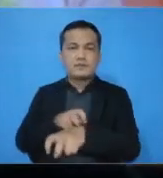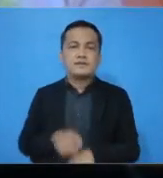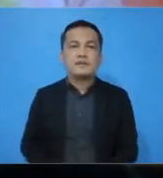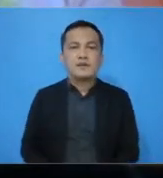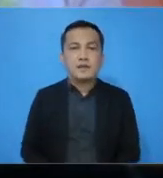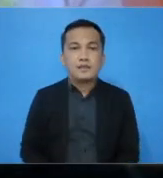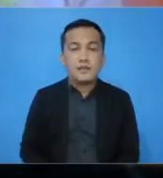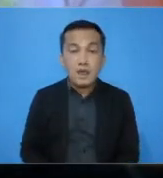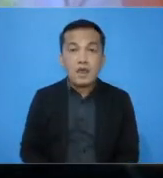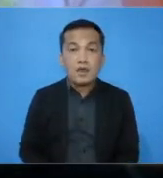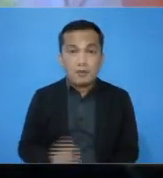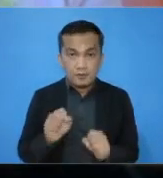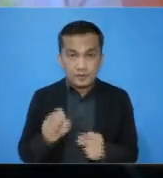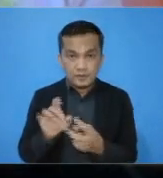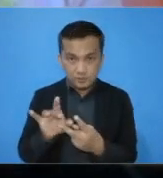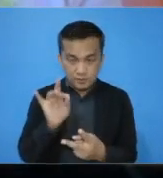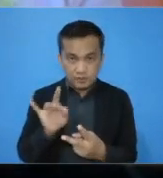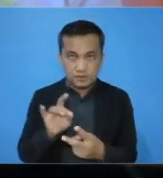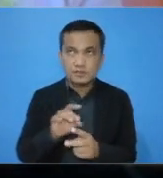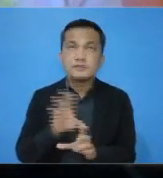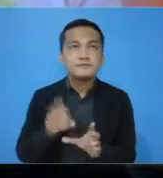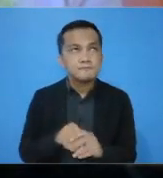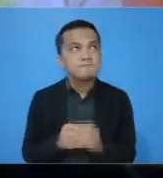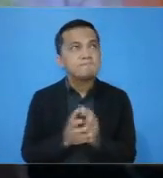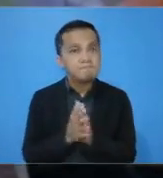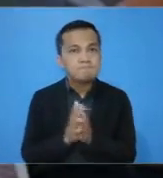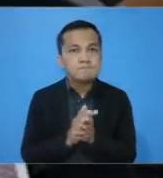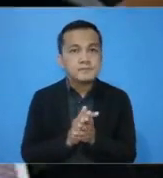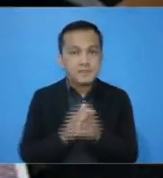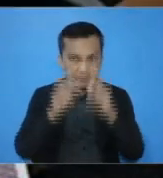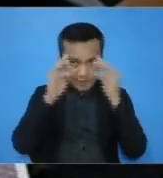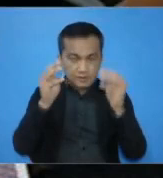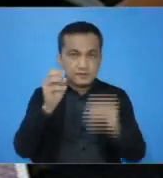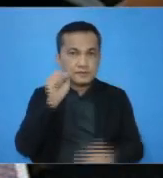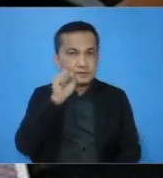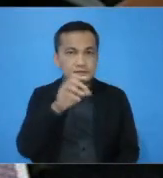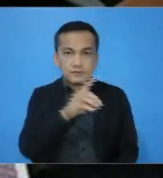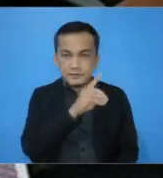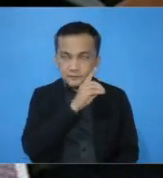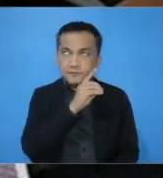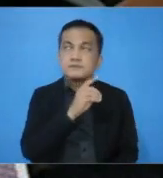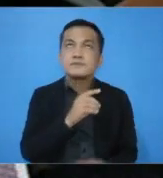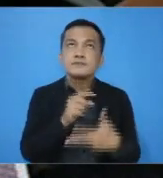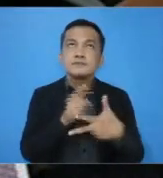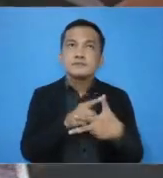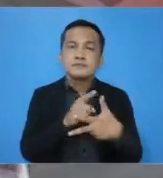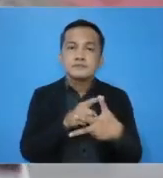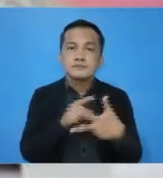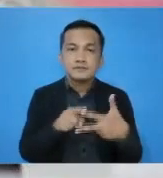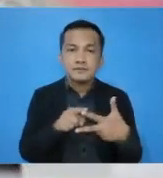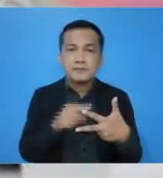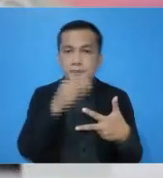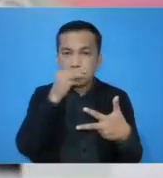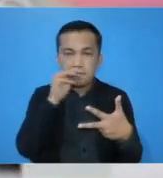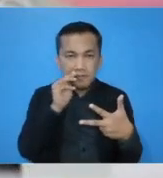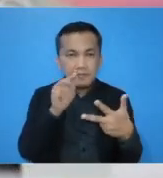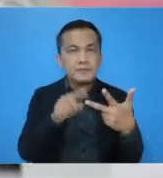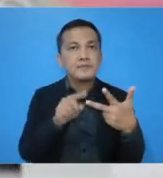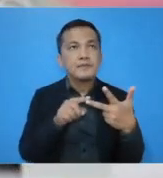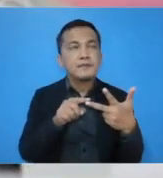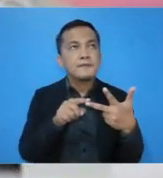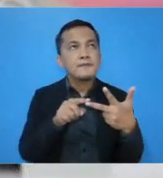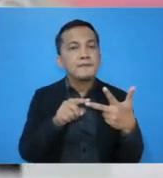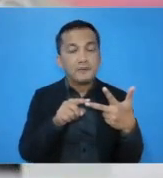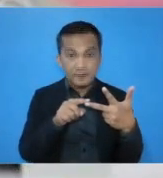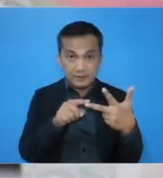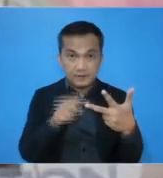tumakbo includes also Mayor Sara Duterte, it includes sa Senator Manny Pacquiao, it includes sa former